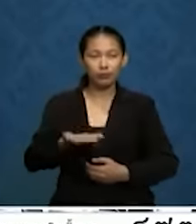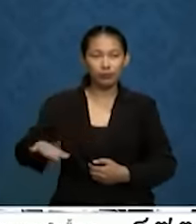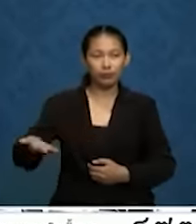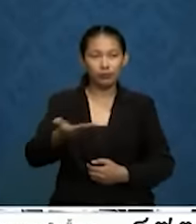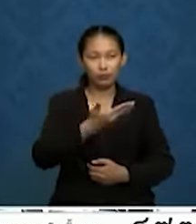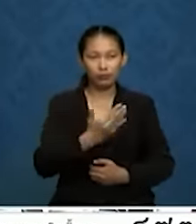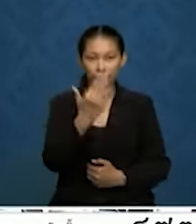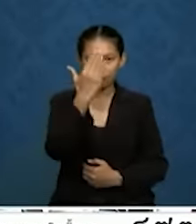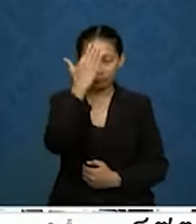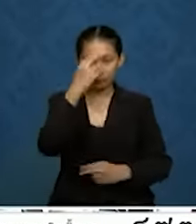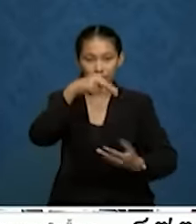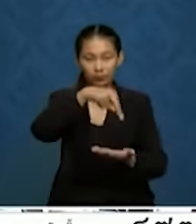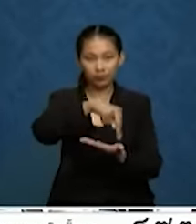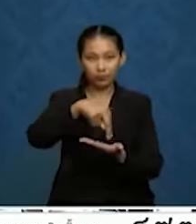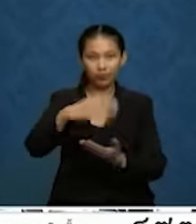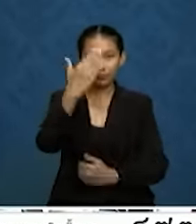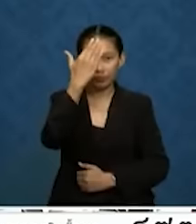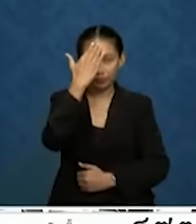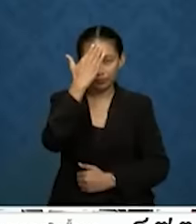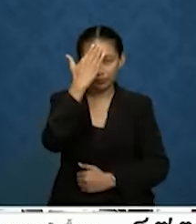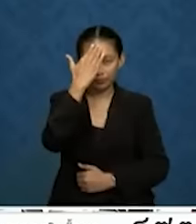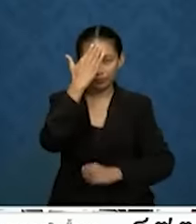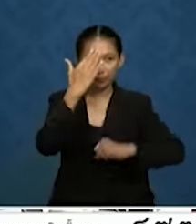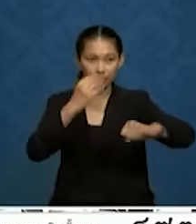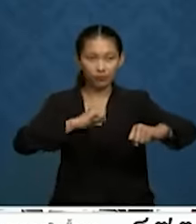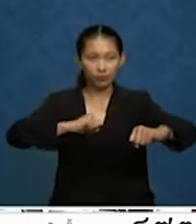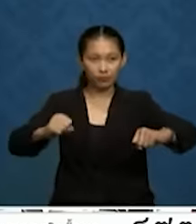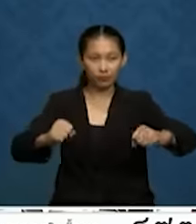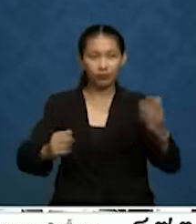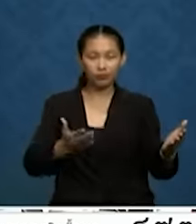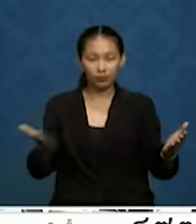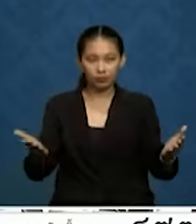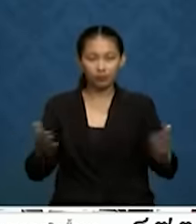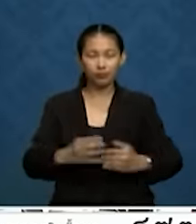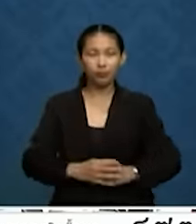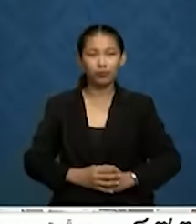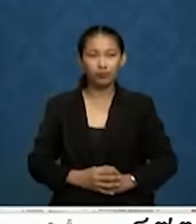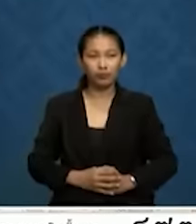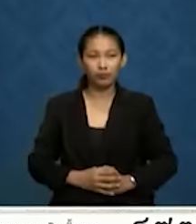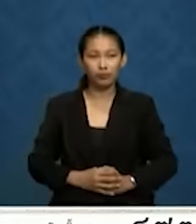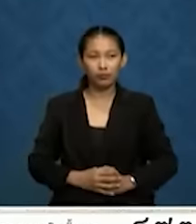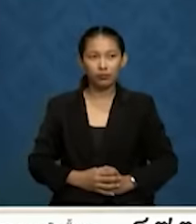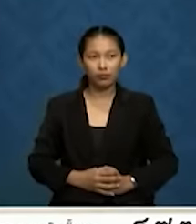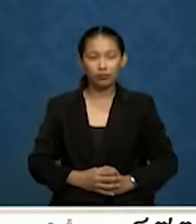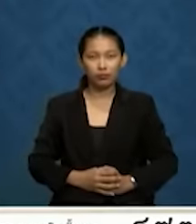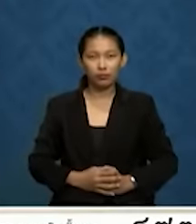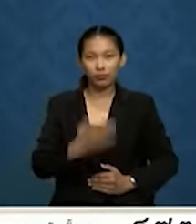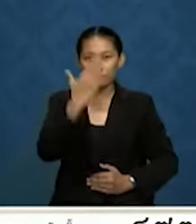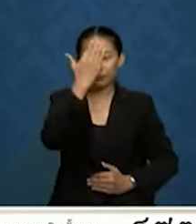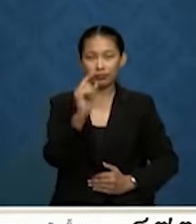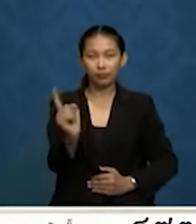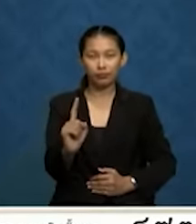ายืนข้างหน้าหน้าบัลลังก์ครับทางซ้ายมือและขวามือของผมได้ทั้งสองช่องนะครับ เพื่อจะได้